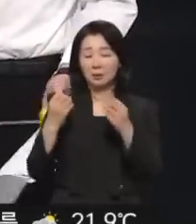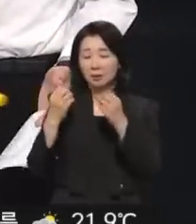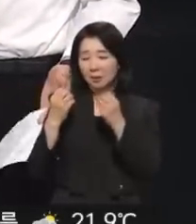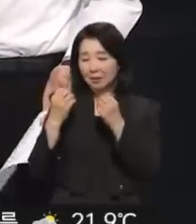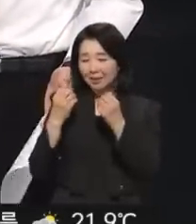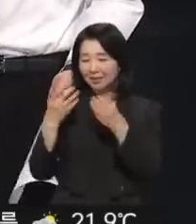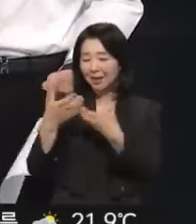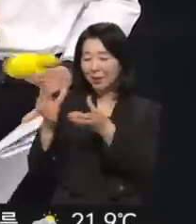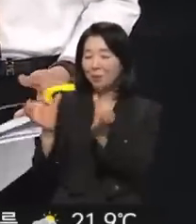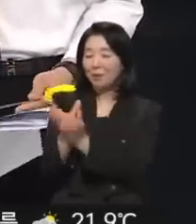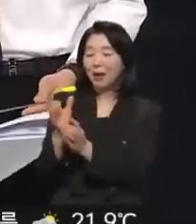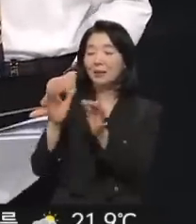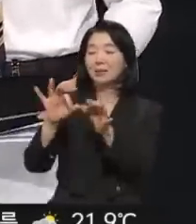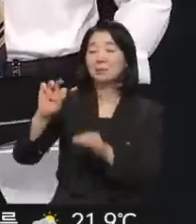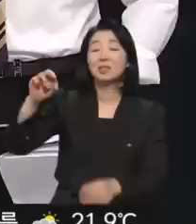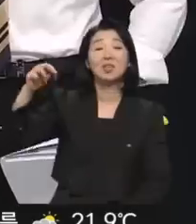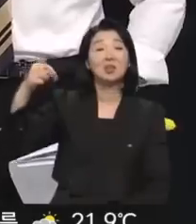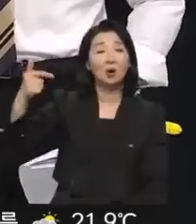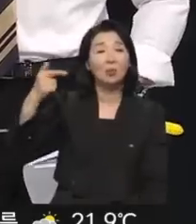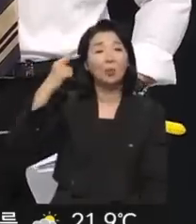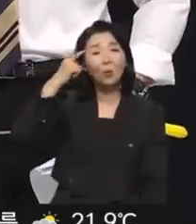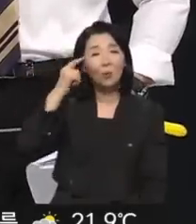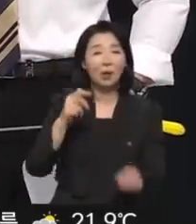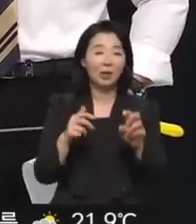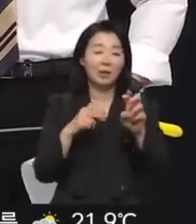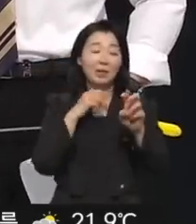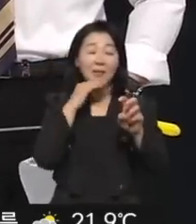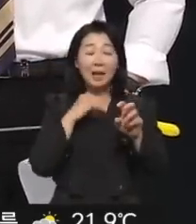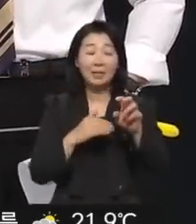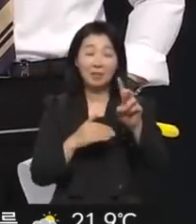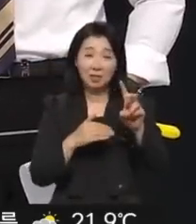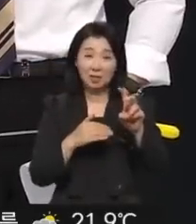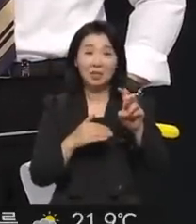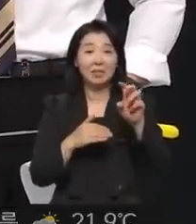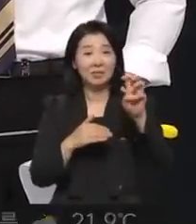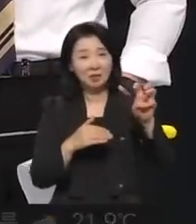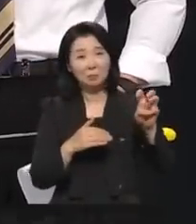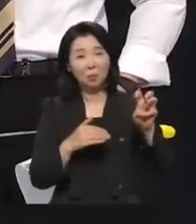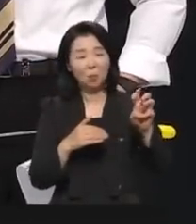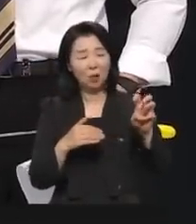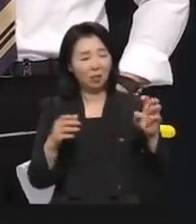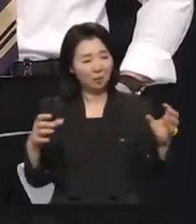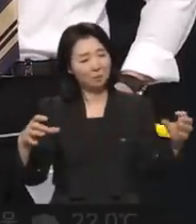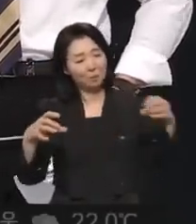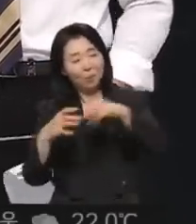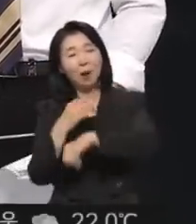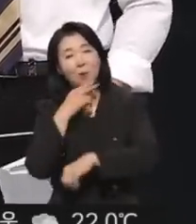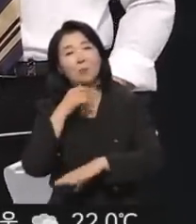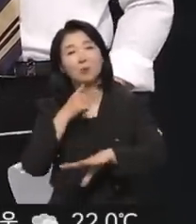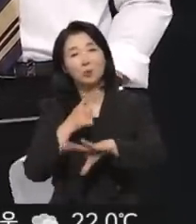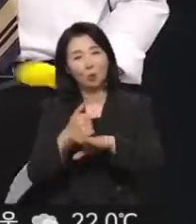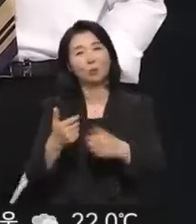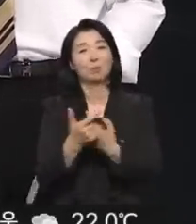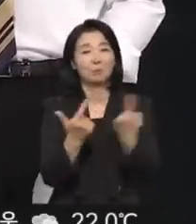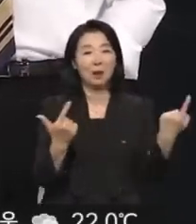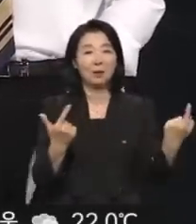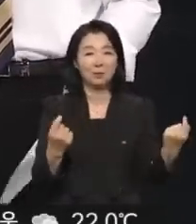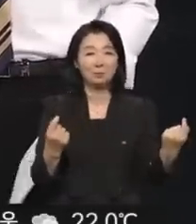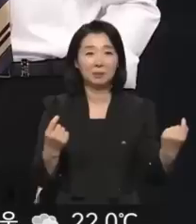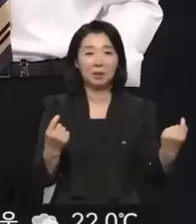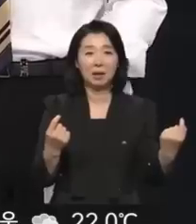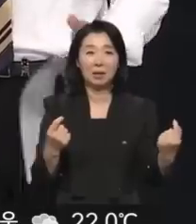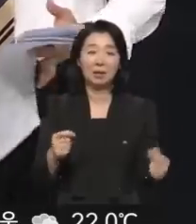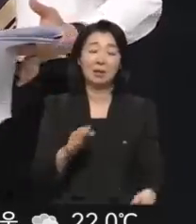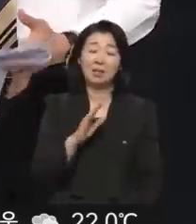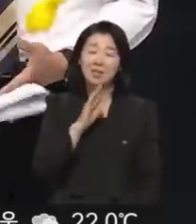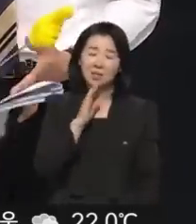이 두터운 2030 지지 기반을 쌓았던 이준석 전 대표 측을 껴안지 못했기 때문이라는 시각도 있습니다. 양측이